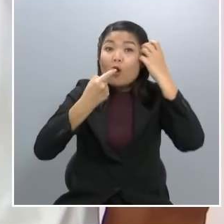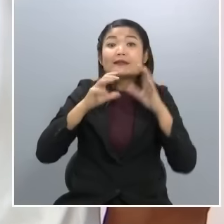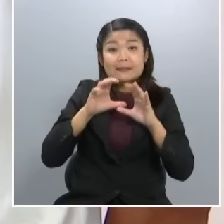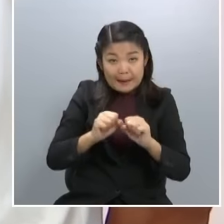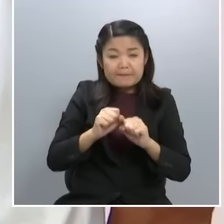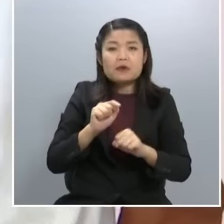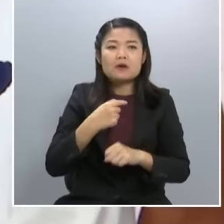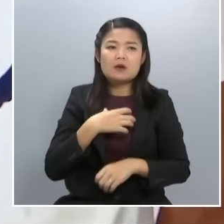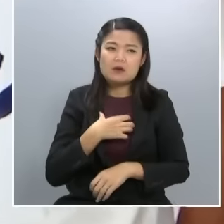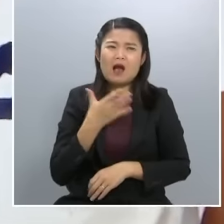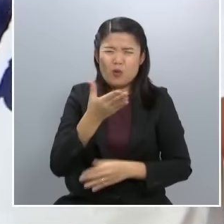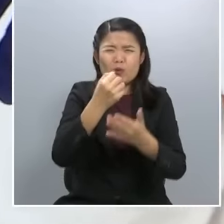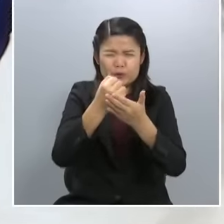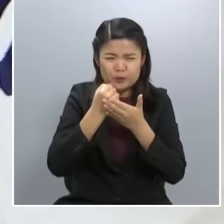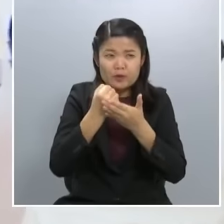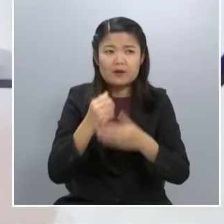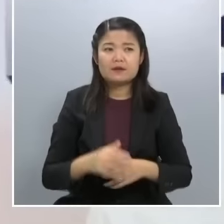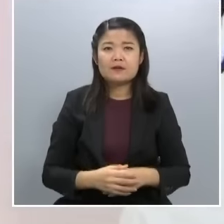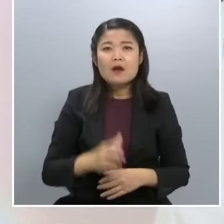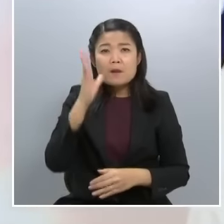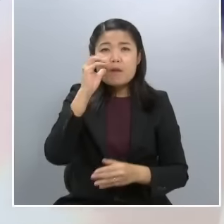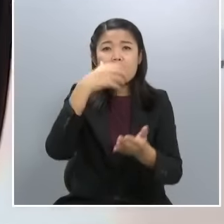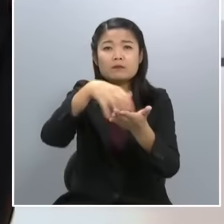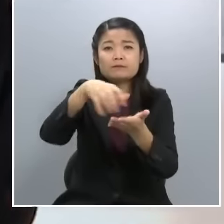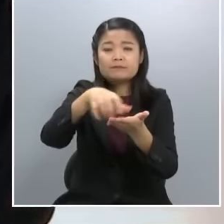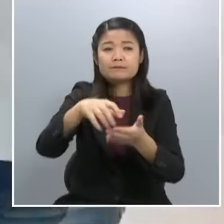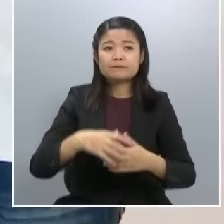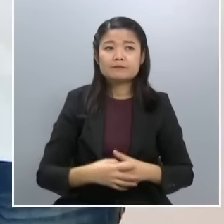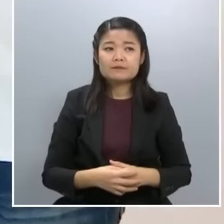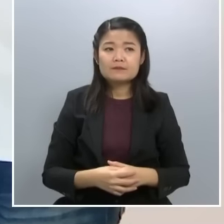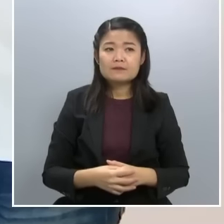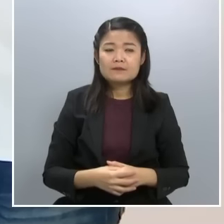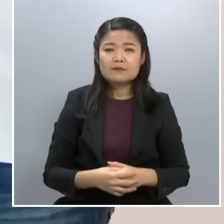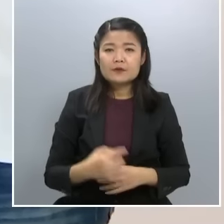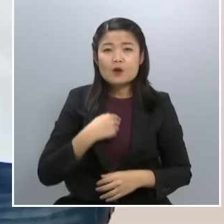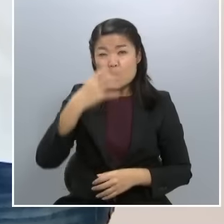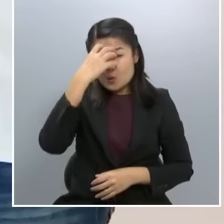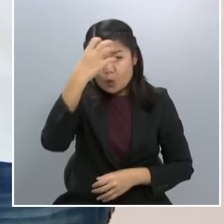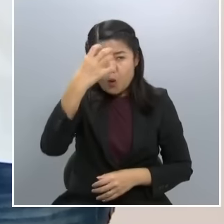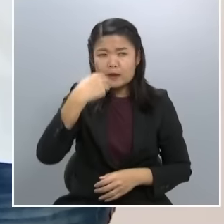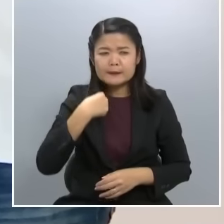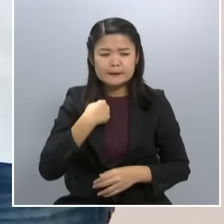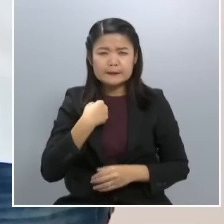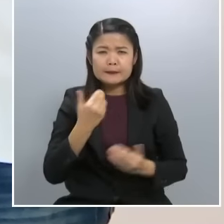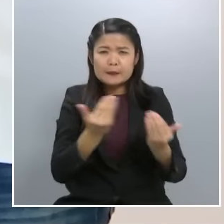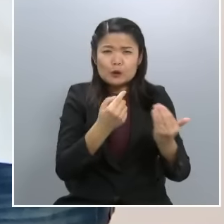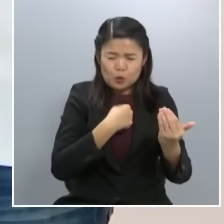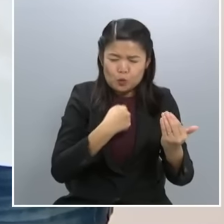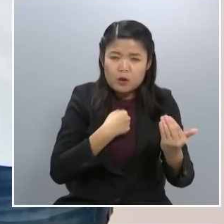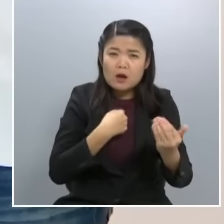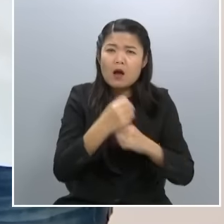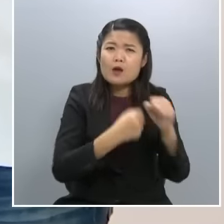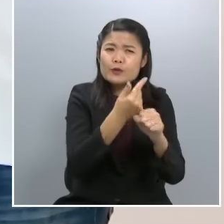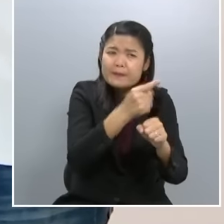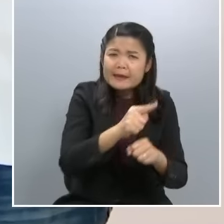ความช่วยเหลือทางคดีครับอ่ะลองฟังเสียงพ่อนะโมโหครับตอนแรกมันทำกับลูกลูกลูกสาวผมแค่ 11ขวบอ่ะ